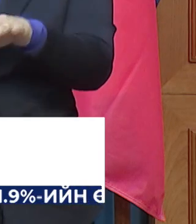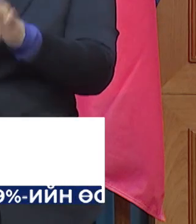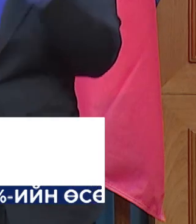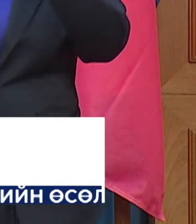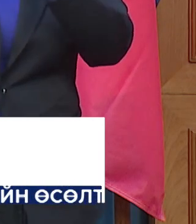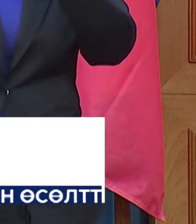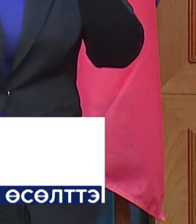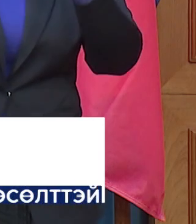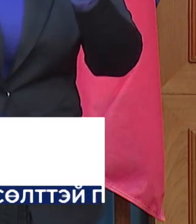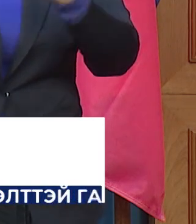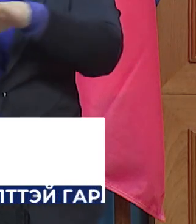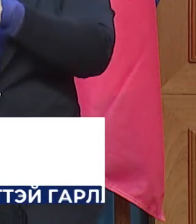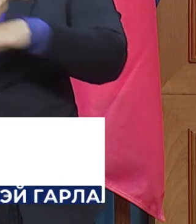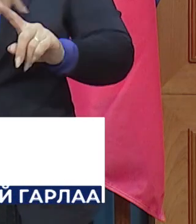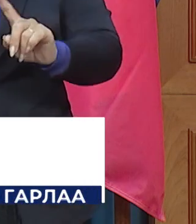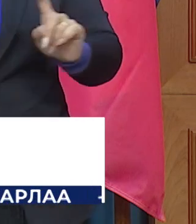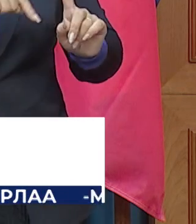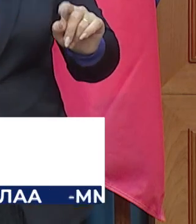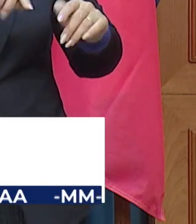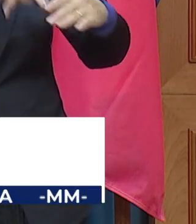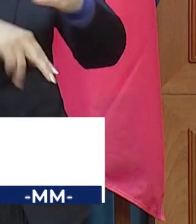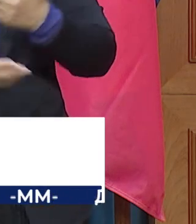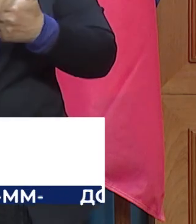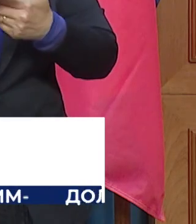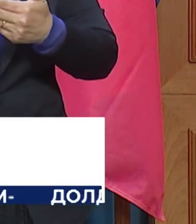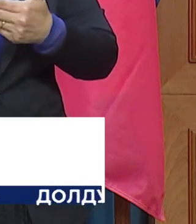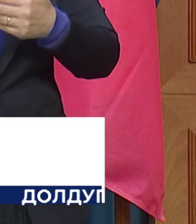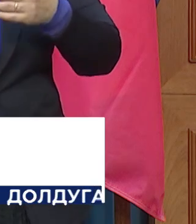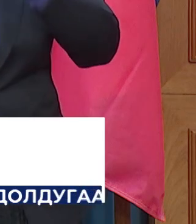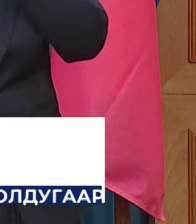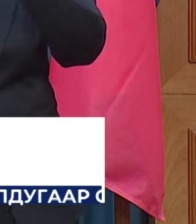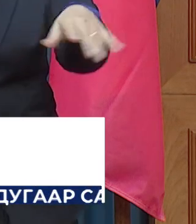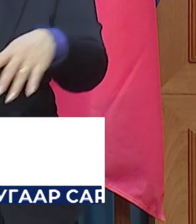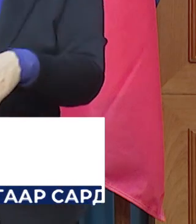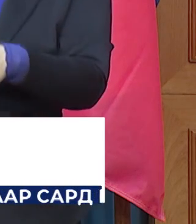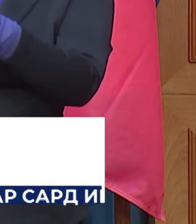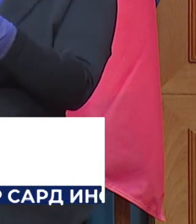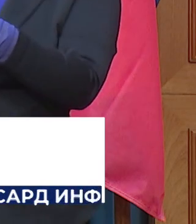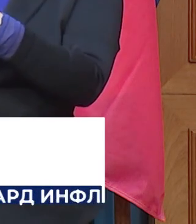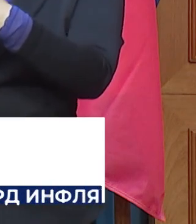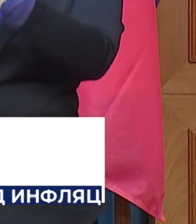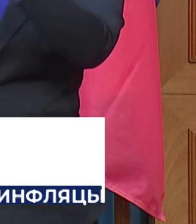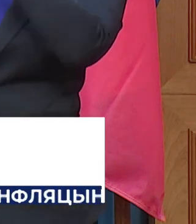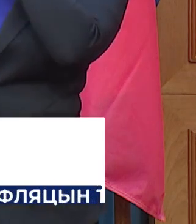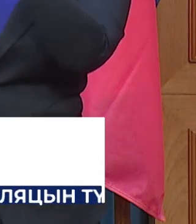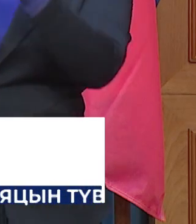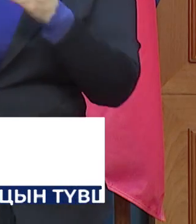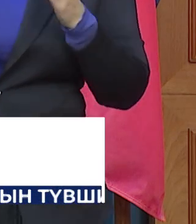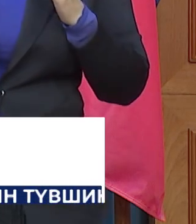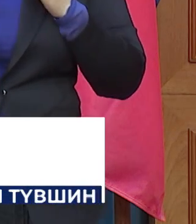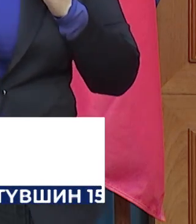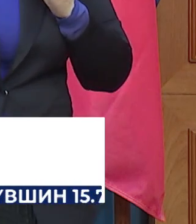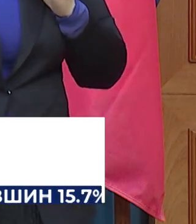хүүхэд чинь одоо энэ тойргийн одоо энэ цэцэрлэгт хамрагдана гэдэг мэдээллийг бас энэ e-Монгол буюу одоо ингээд энэ e-mail-ийн хаягаар одоо өргөх юм